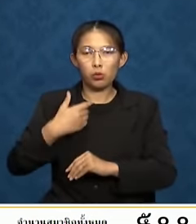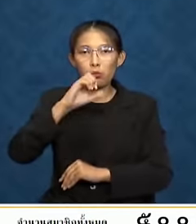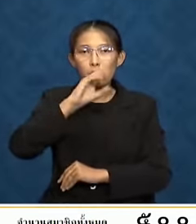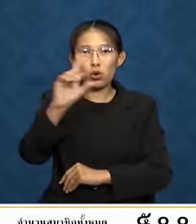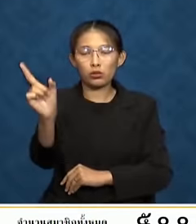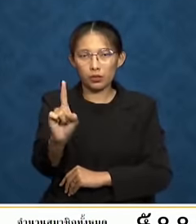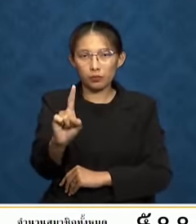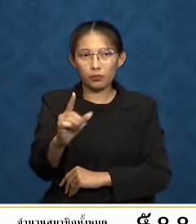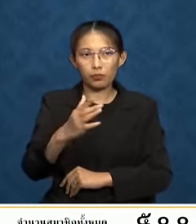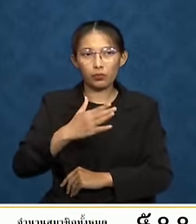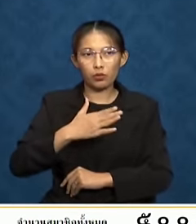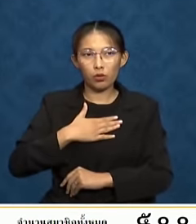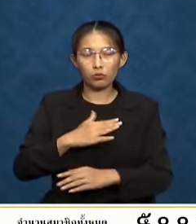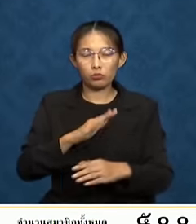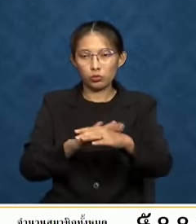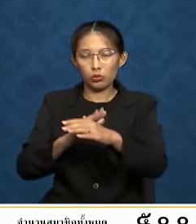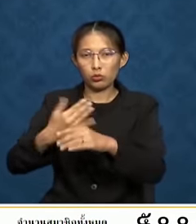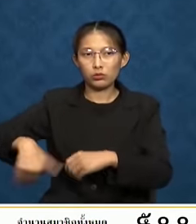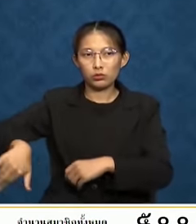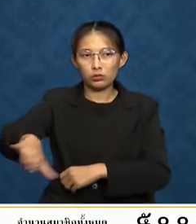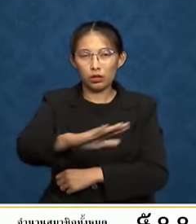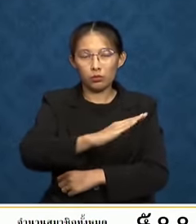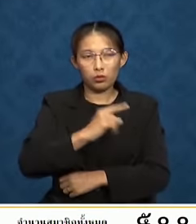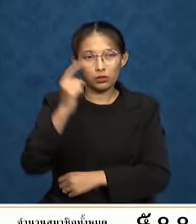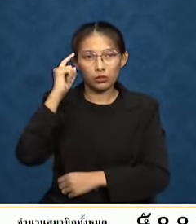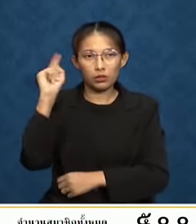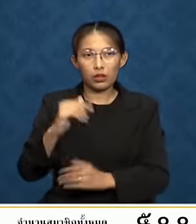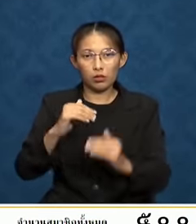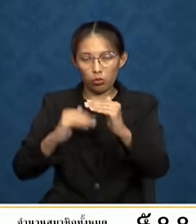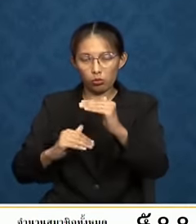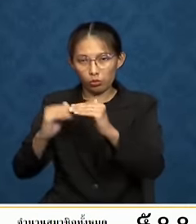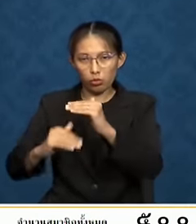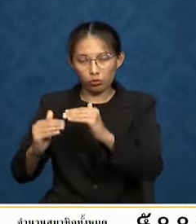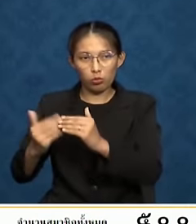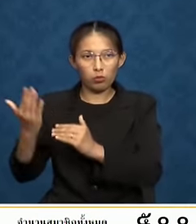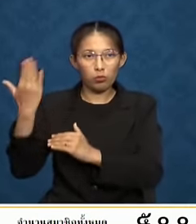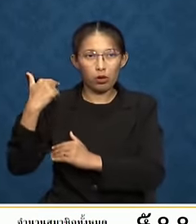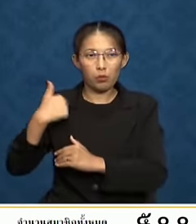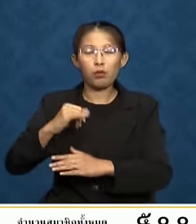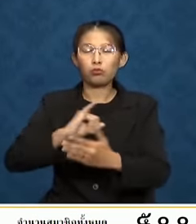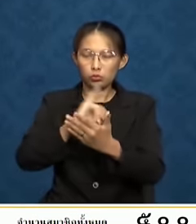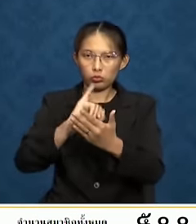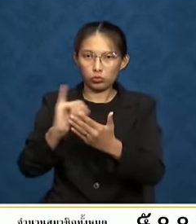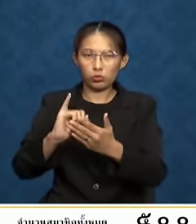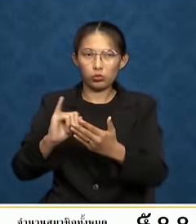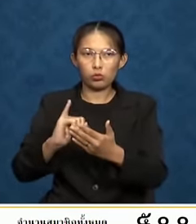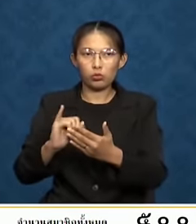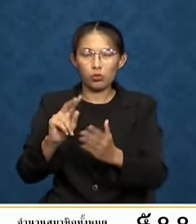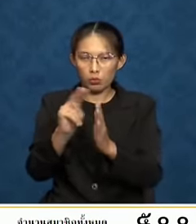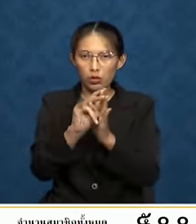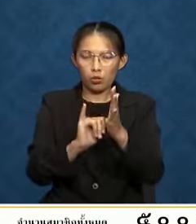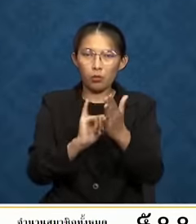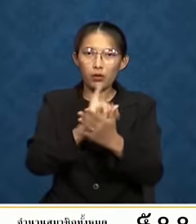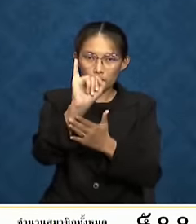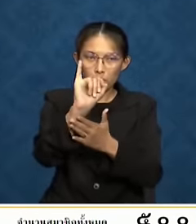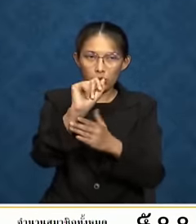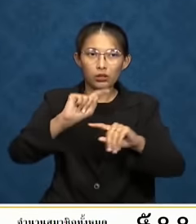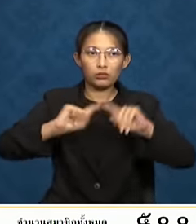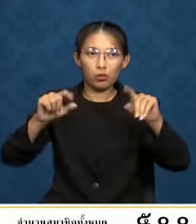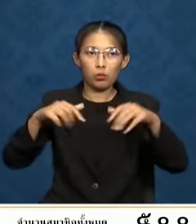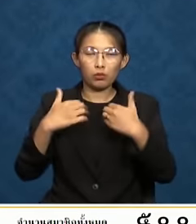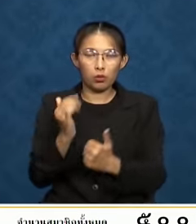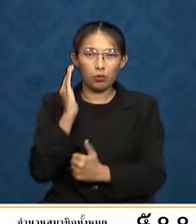ครับกำลังจะชวนพวกเราคิดว่าไอ้รถกำลังพนเนี่ยที่ผ่านมามันอาจจะถูกต้องเป็นนโยบายที่ถูกแต่ต่อ